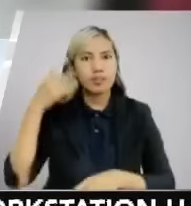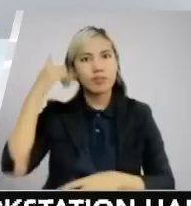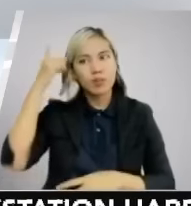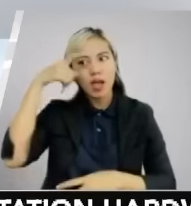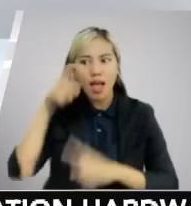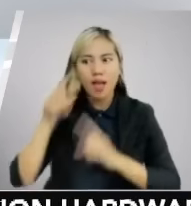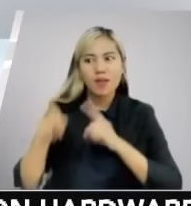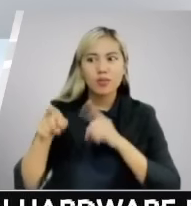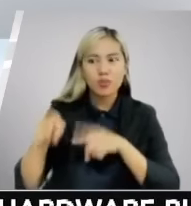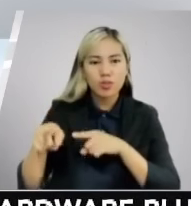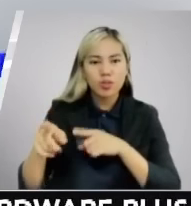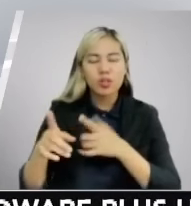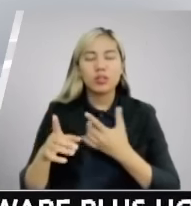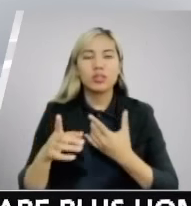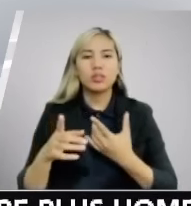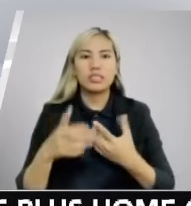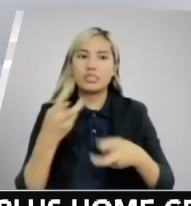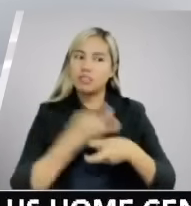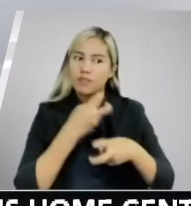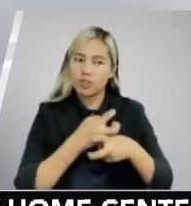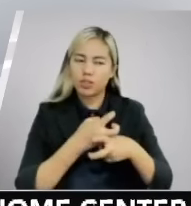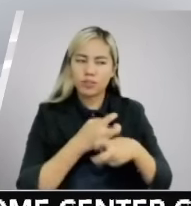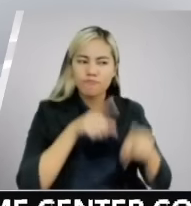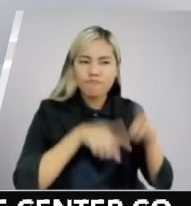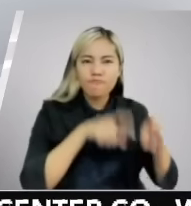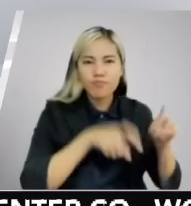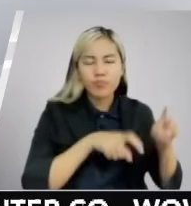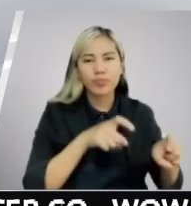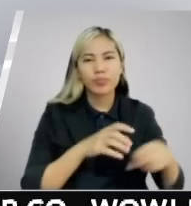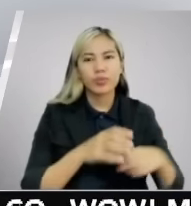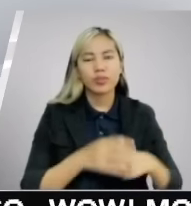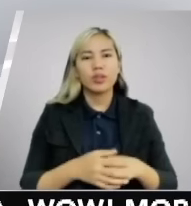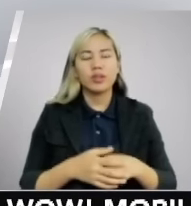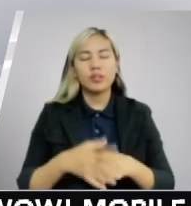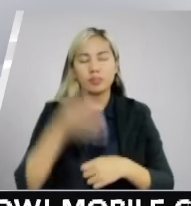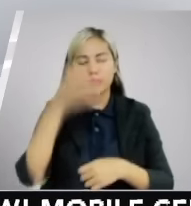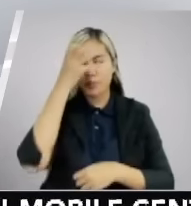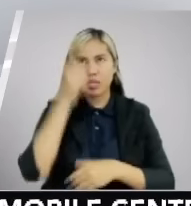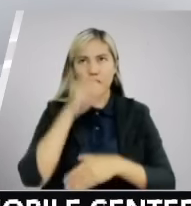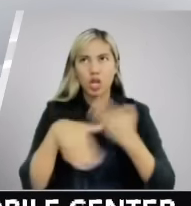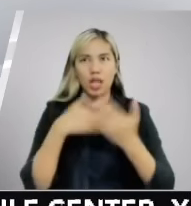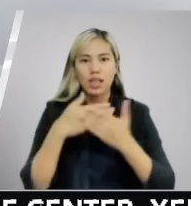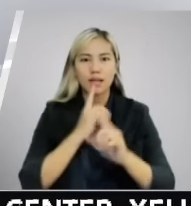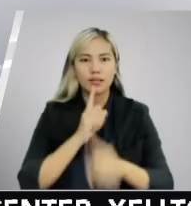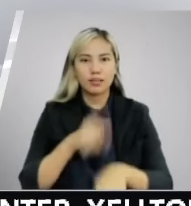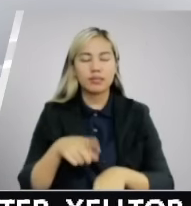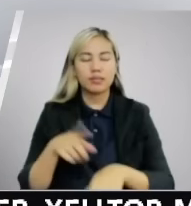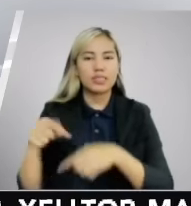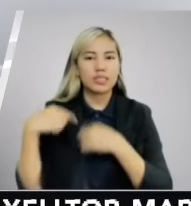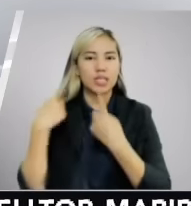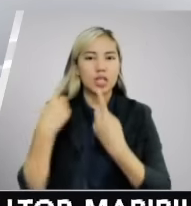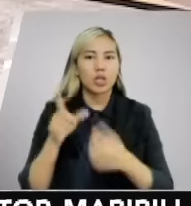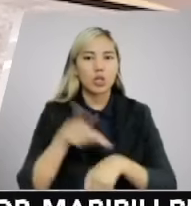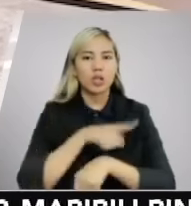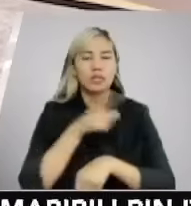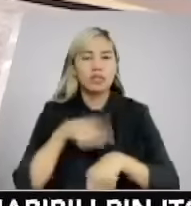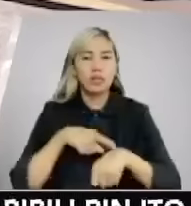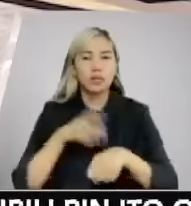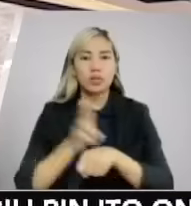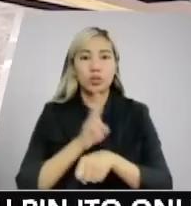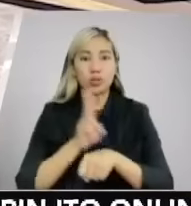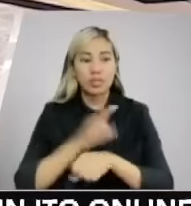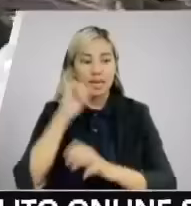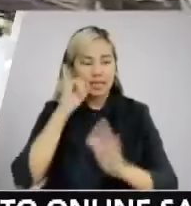ma-detect. Na-review na nila yung mga isasagot nila at saka medyo matagal na nilang ginagamit yung identity na yun.